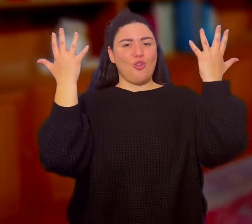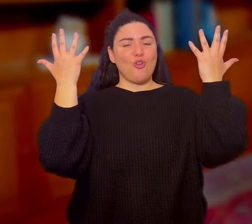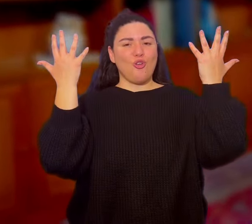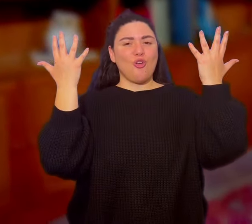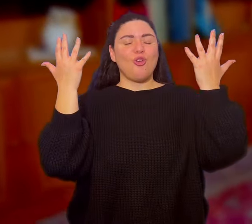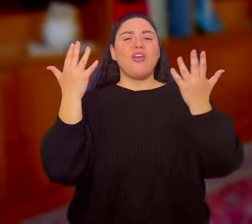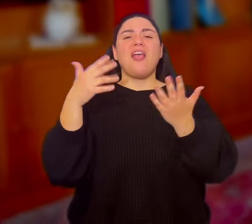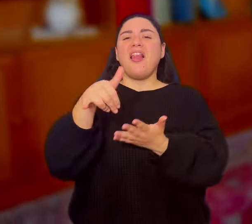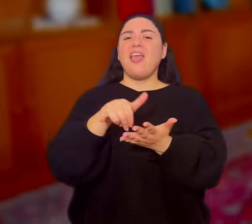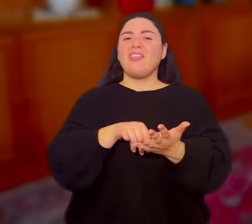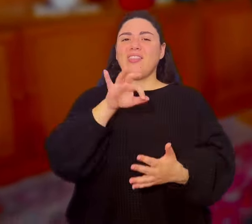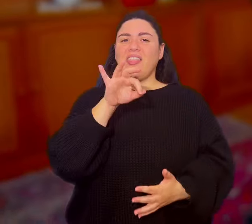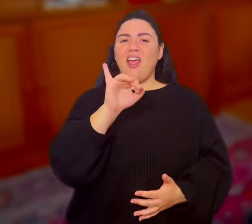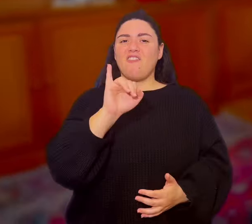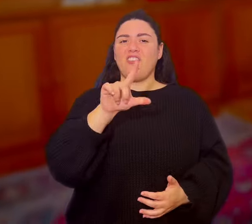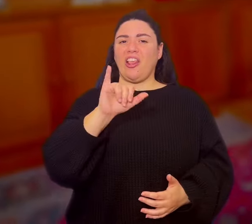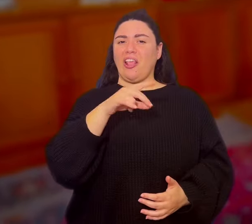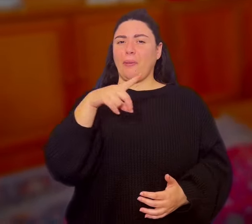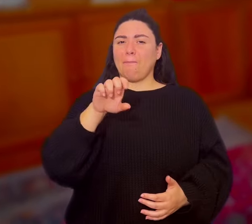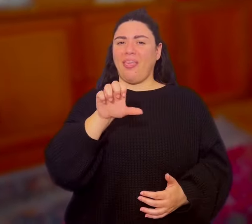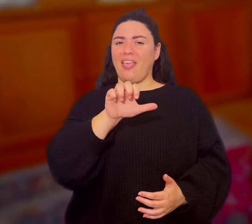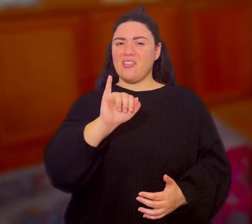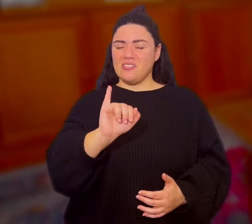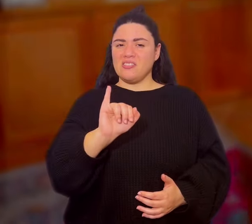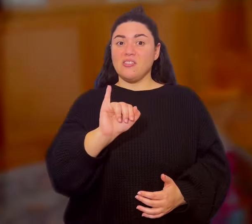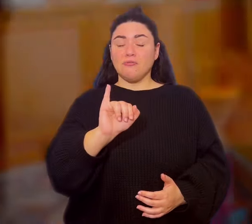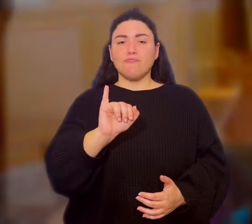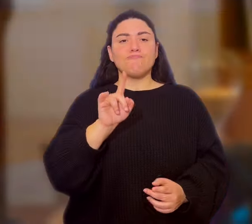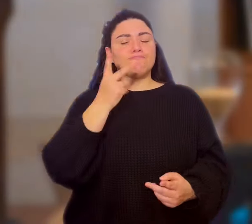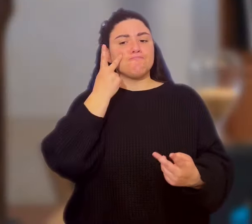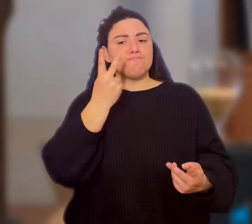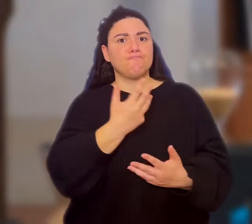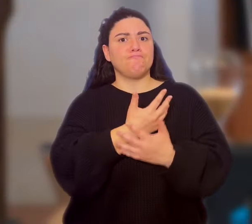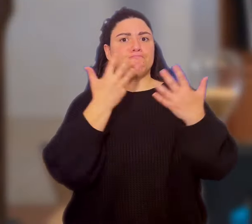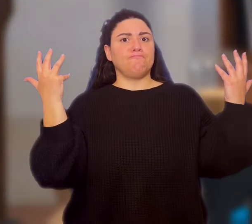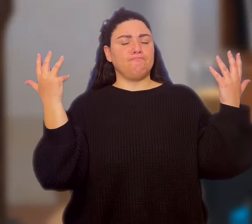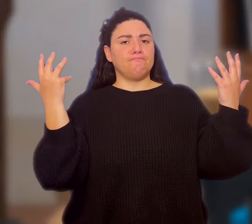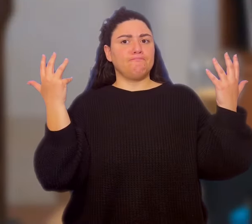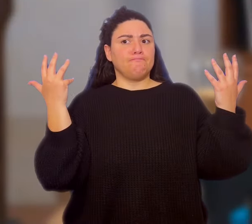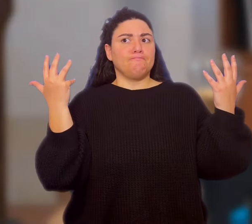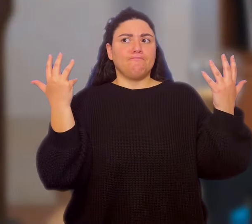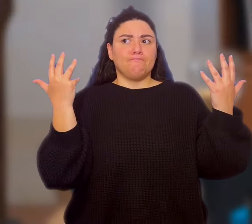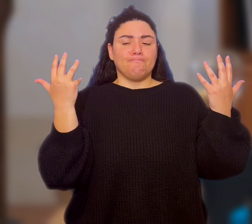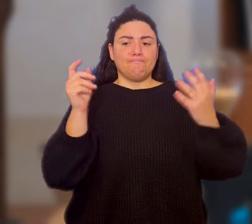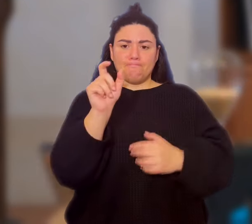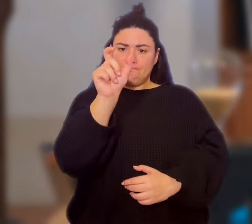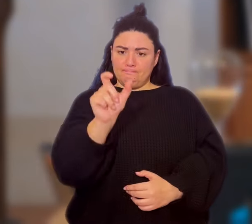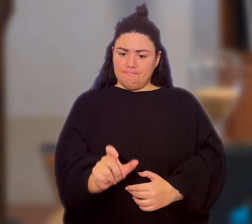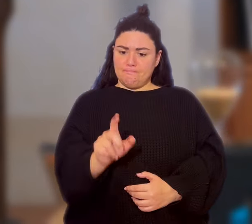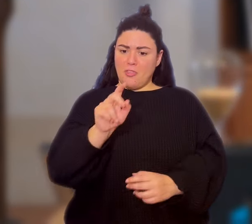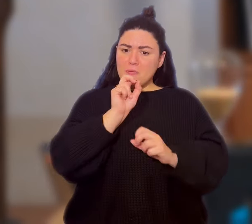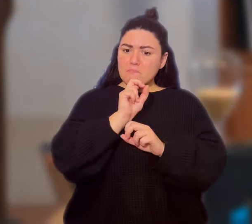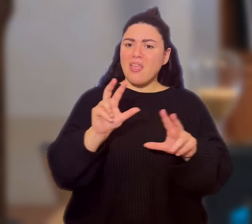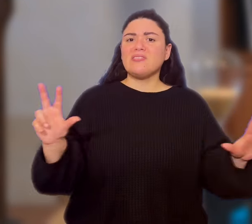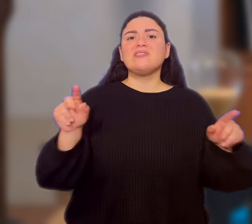lettera ai Filippesi va approfondisce questa dimensione della del Messia